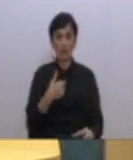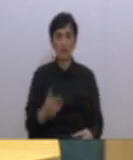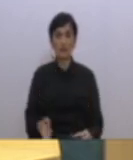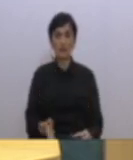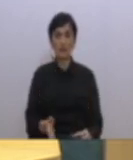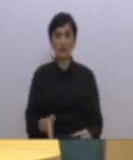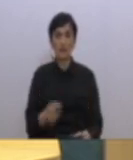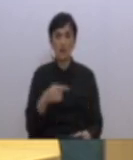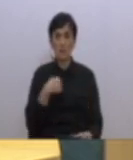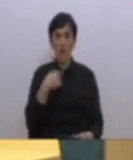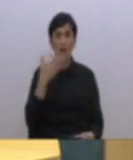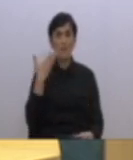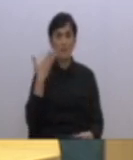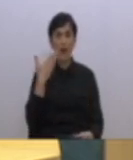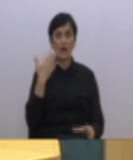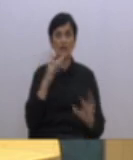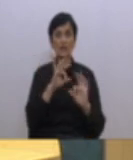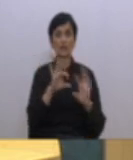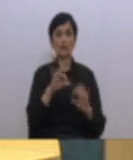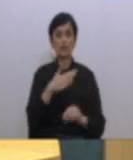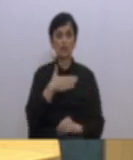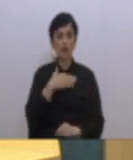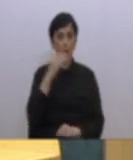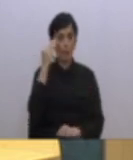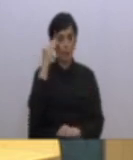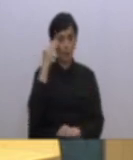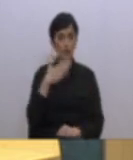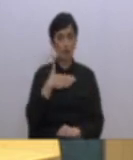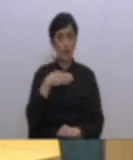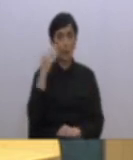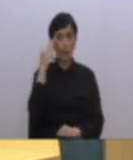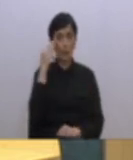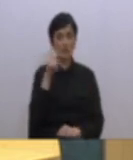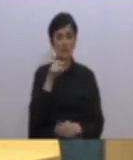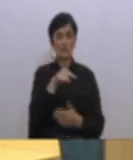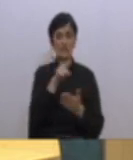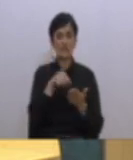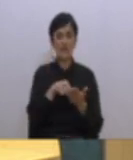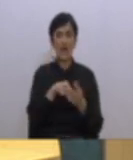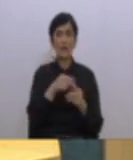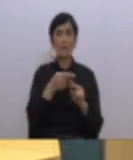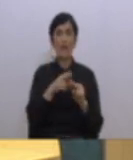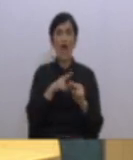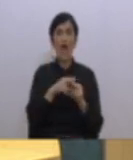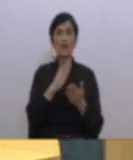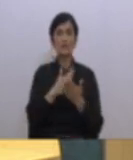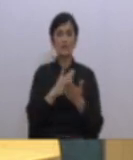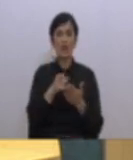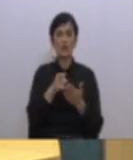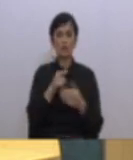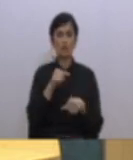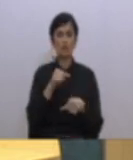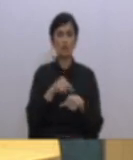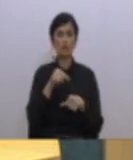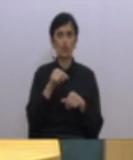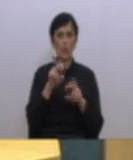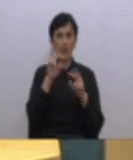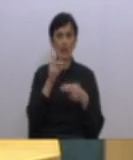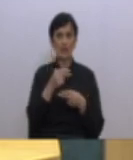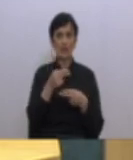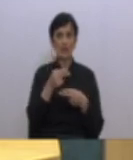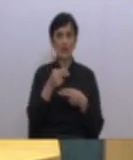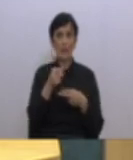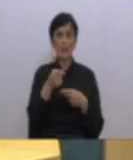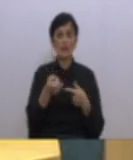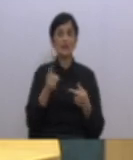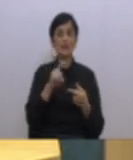მე მარტივად აგეცნით ჩემს პოზიციას, ჩემს აზრს და მოსაზრებას ამ საკითხებზე. ეს არის საკმაოდ ცნობიერი თემა. ამის